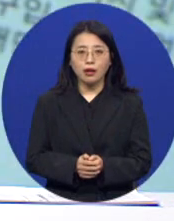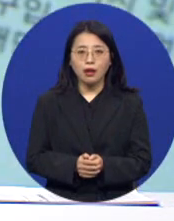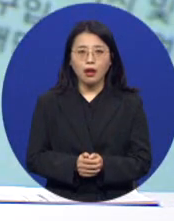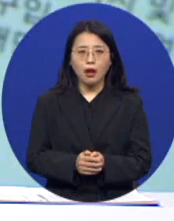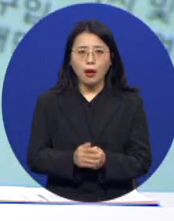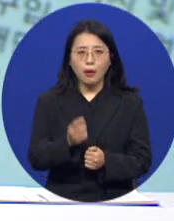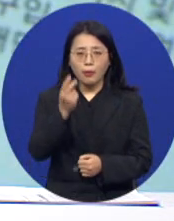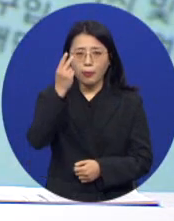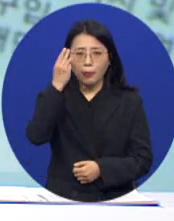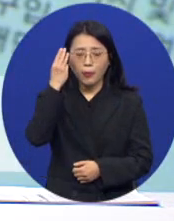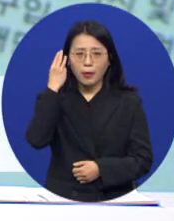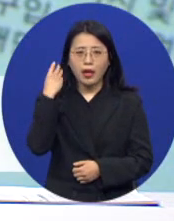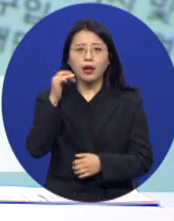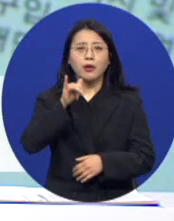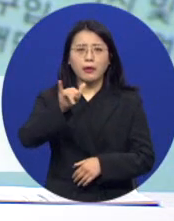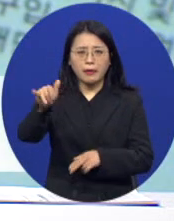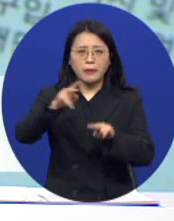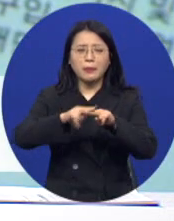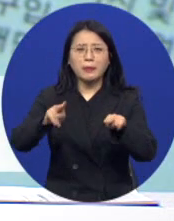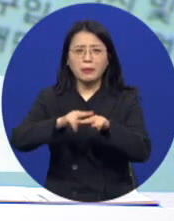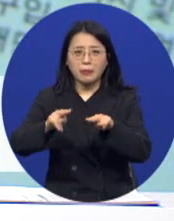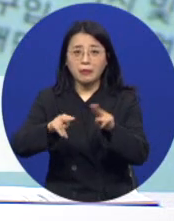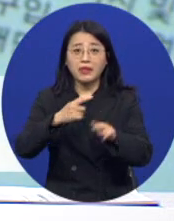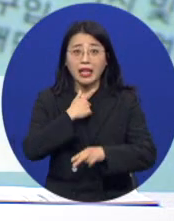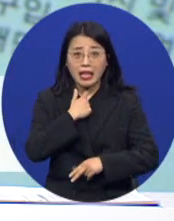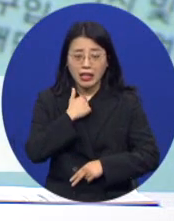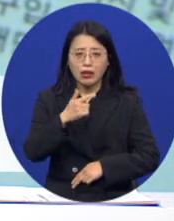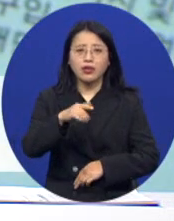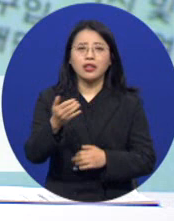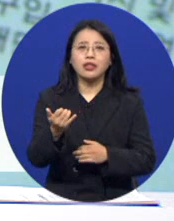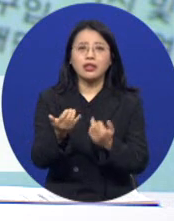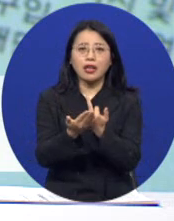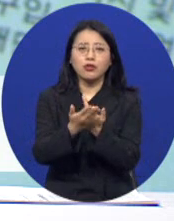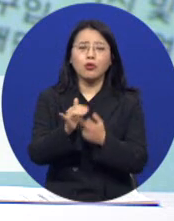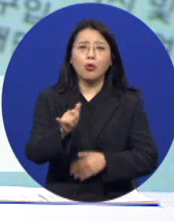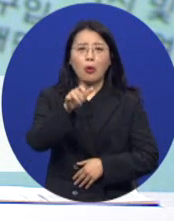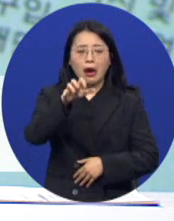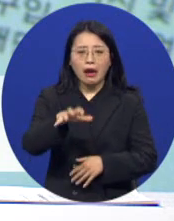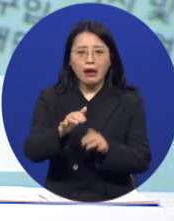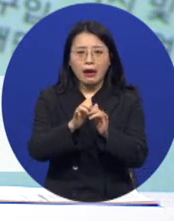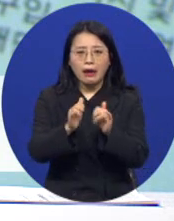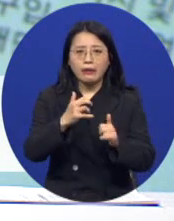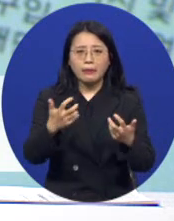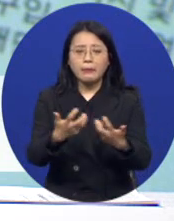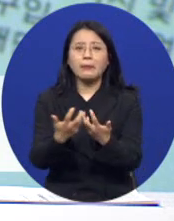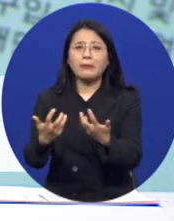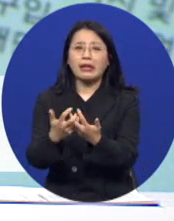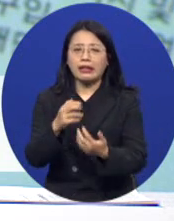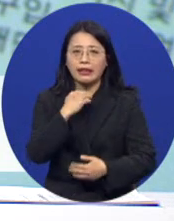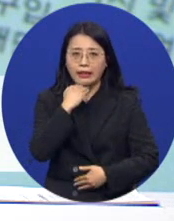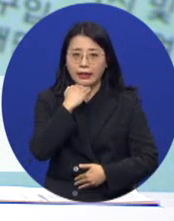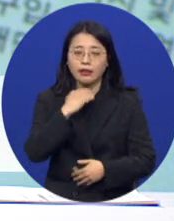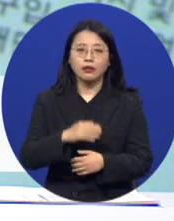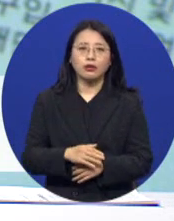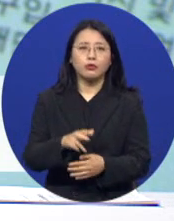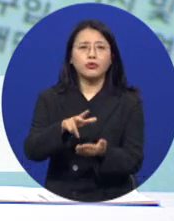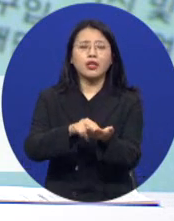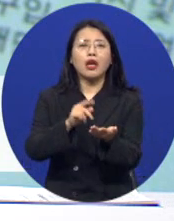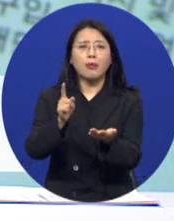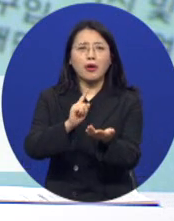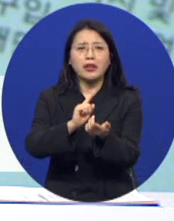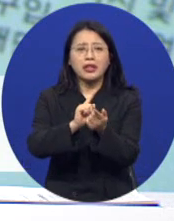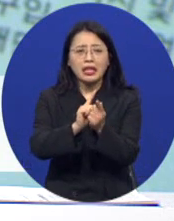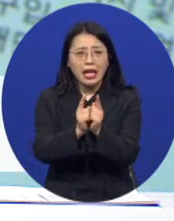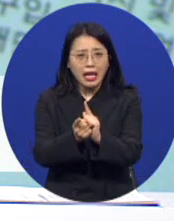대규모 결항 사태가 빚어졌던 제주 공항에는 사흘째 귀경 정체가 이어졌습니다. 하지만 대체 항공기